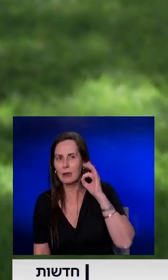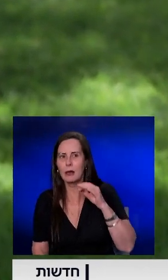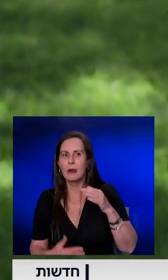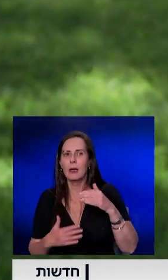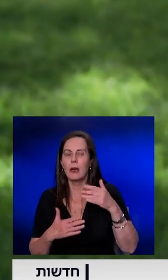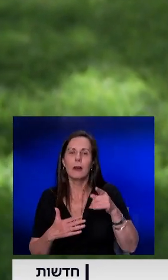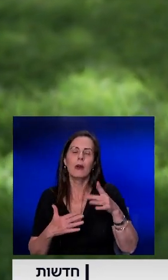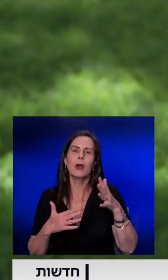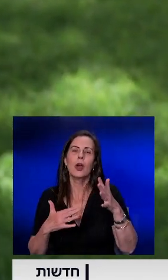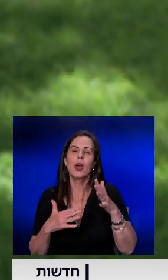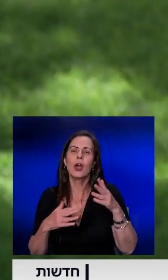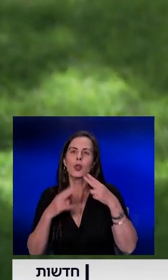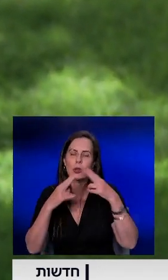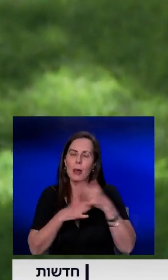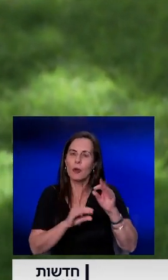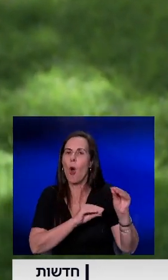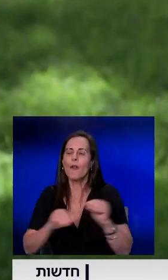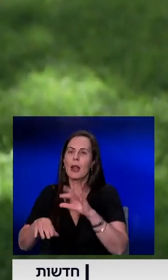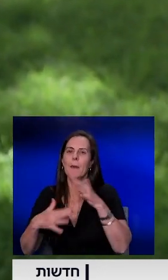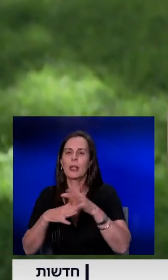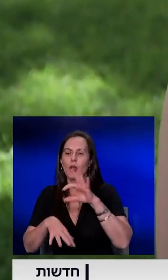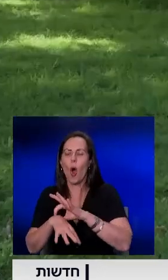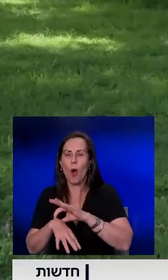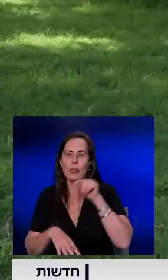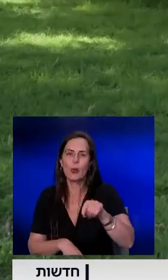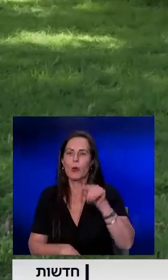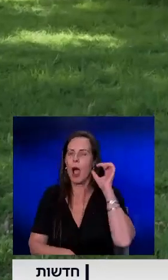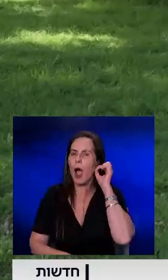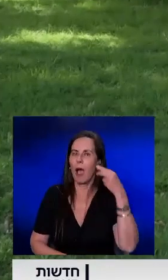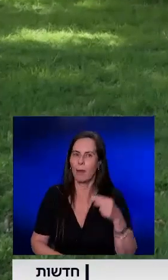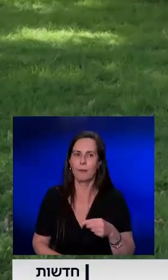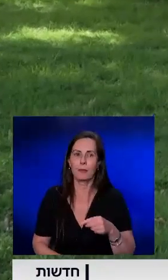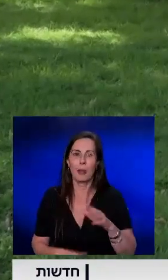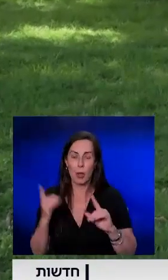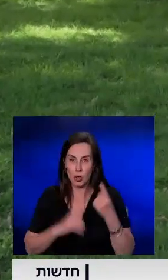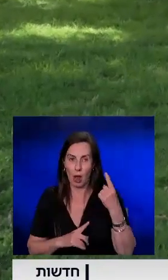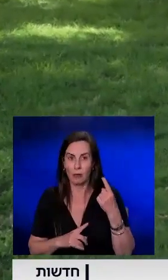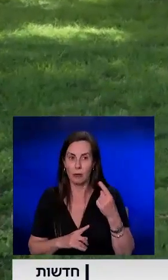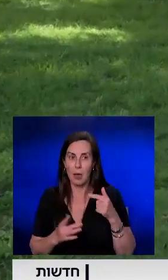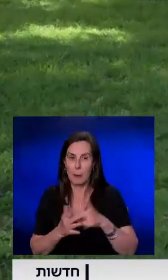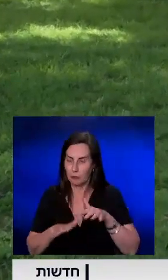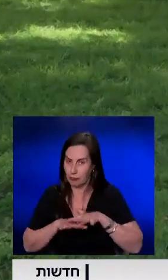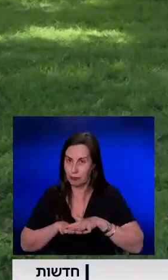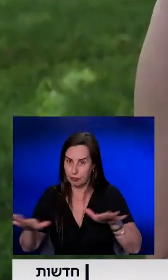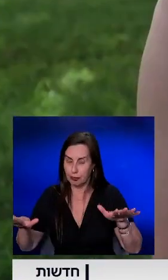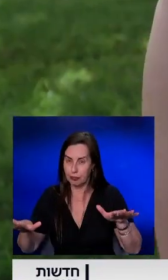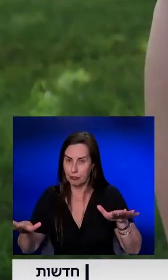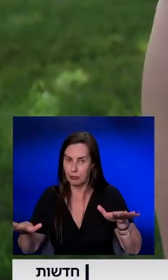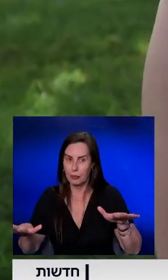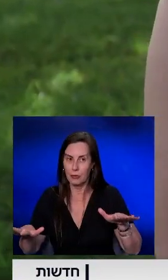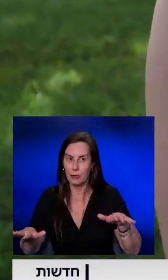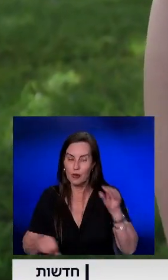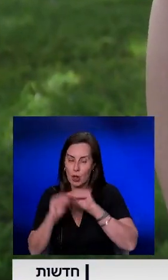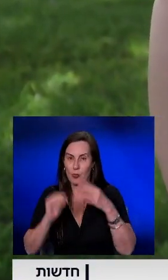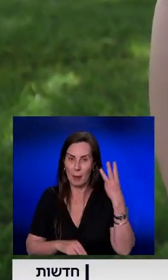שלך הועברו לבחינת הרופא, נקודה הרופאה. מה שקרה, שלנוכח ההתפשטות וההתרחבות של